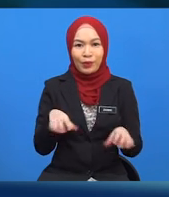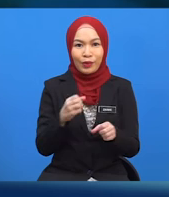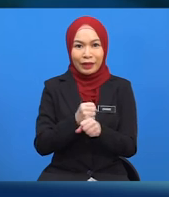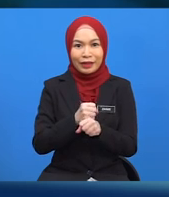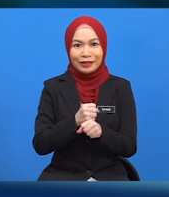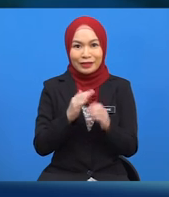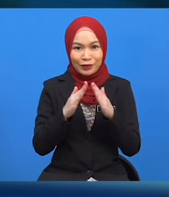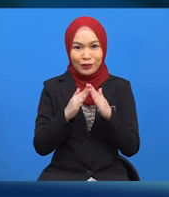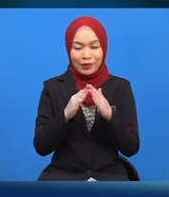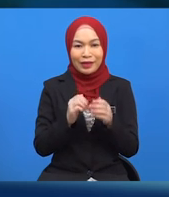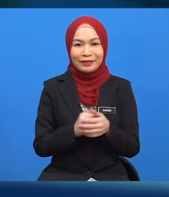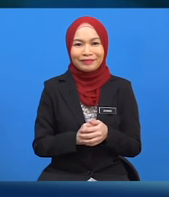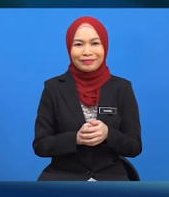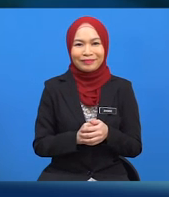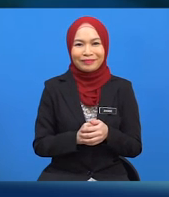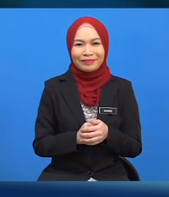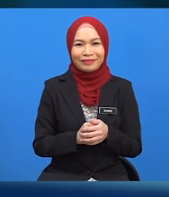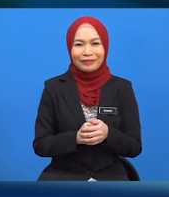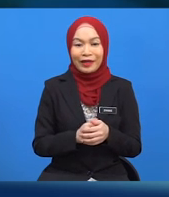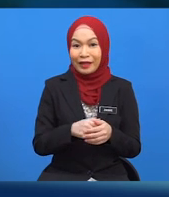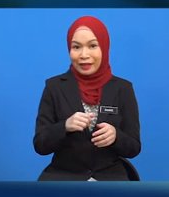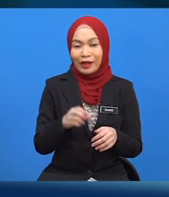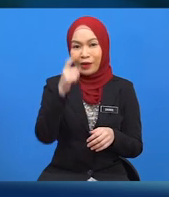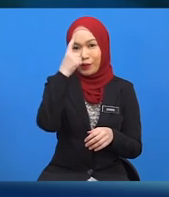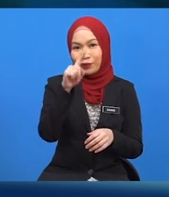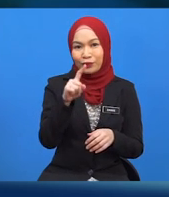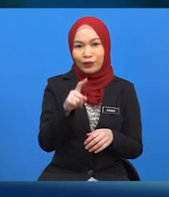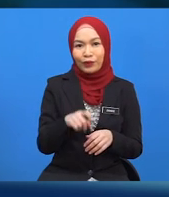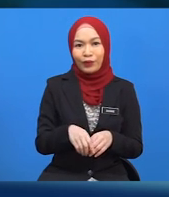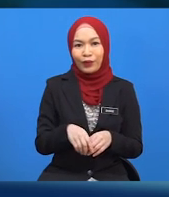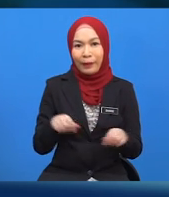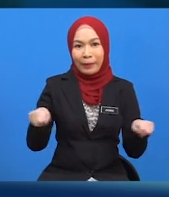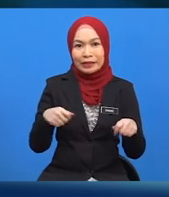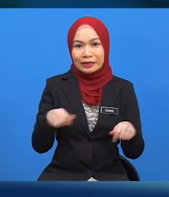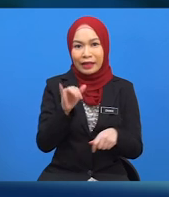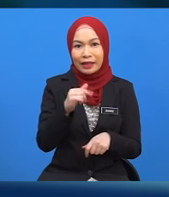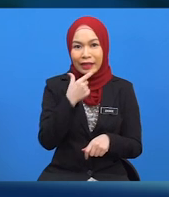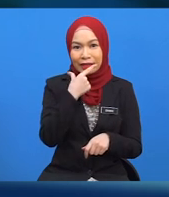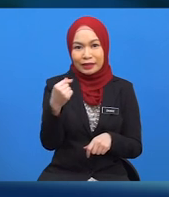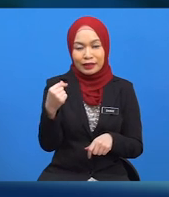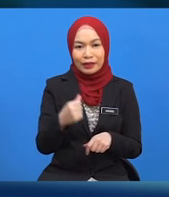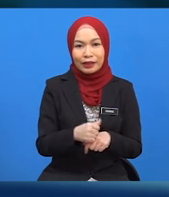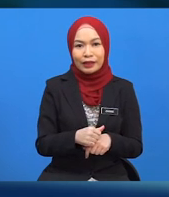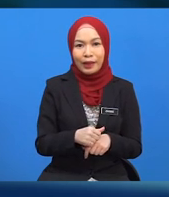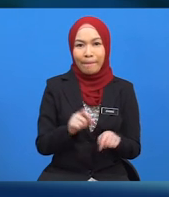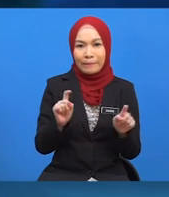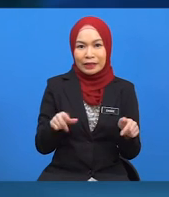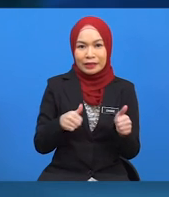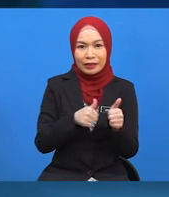Untuk menghasilkan masakan yang sedap, maka ibu perlu mengikut resepi dan langkah-langkah yang